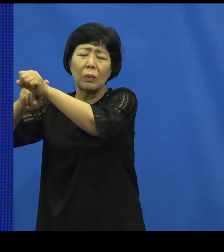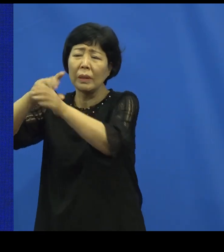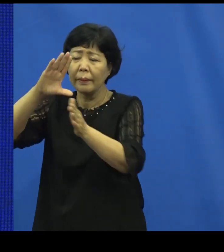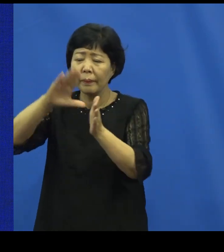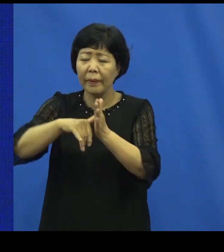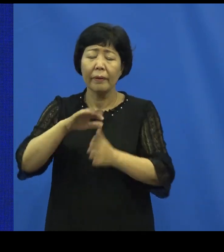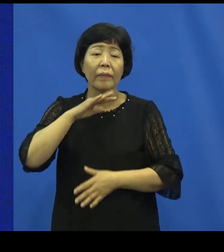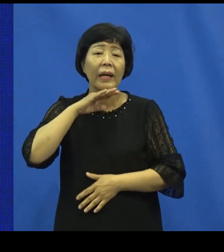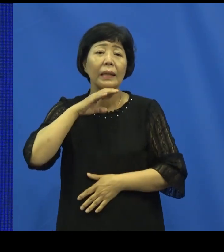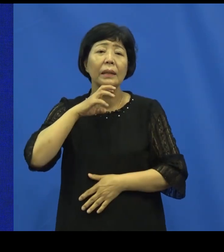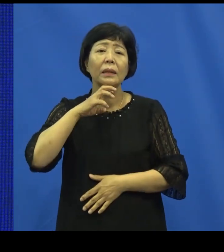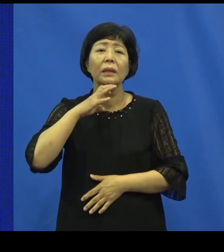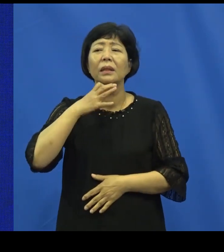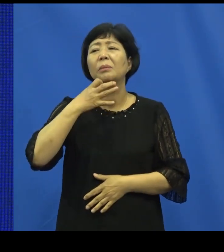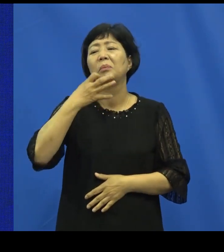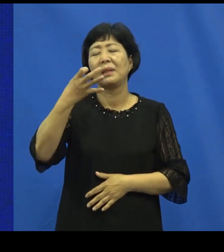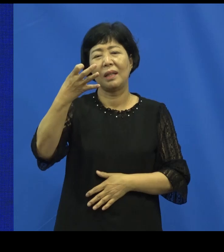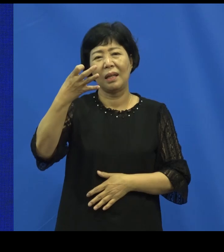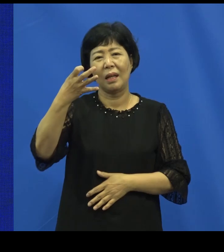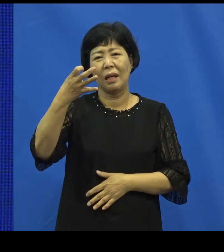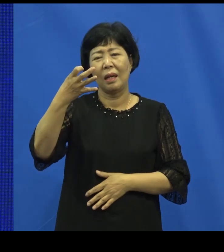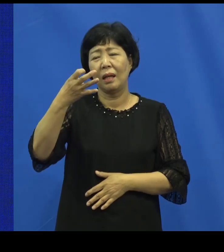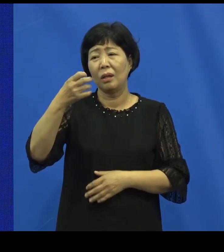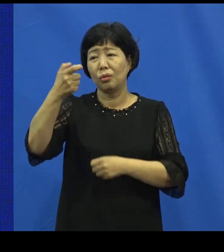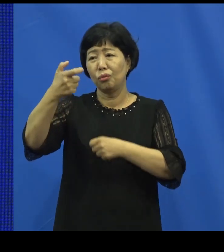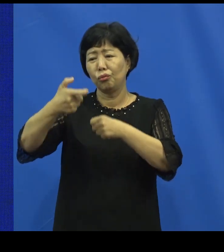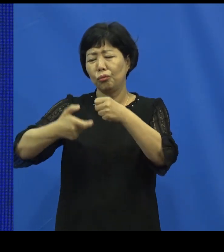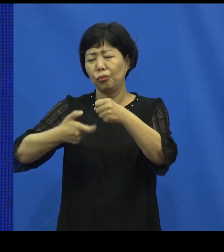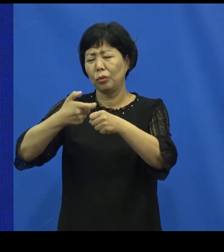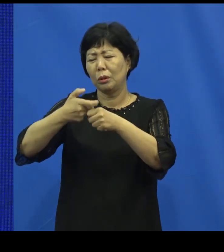그리고 그곳에서 68년의 세월을 보냅니다.